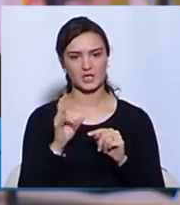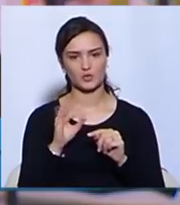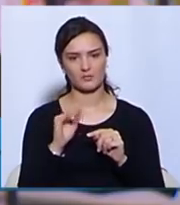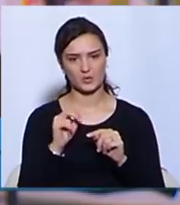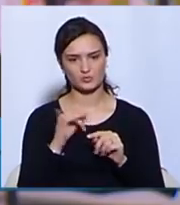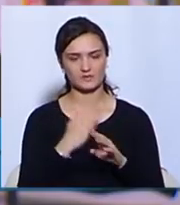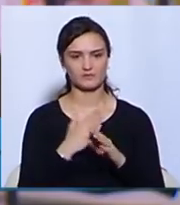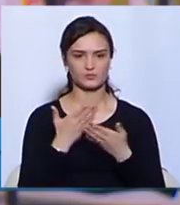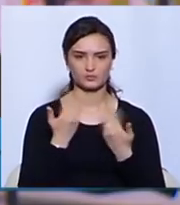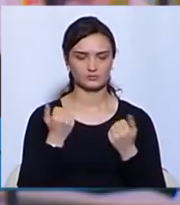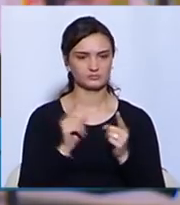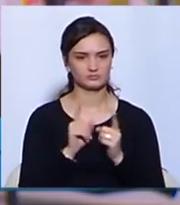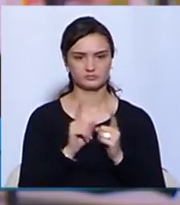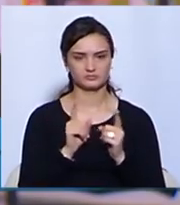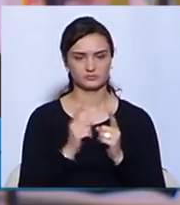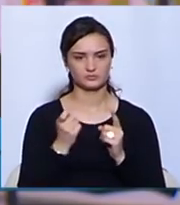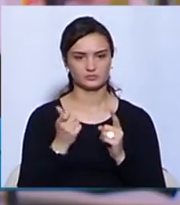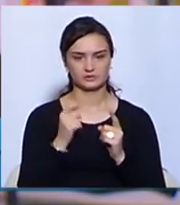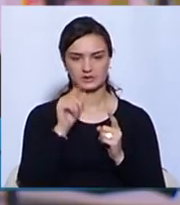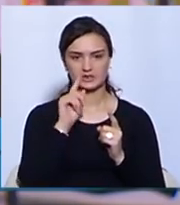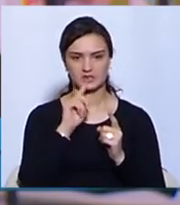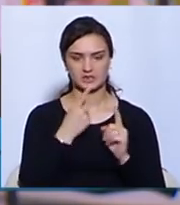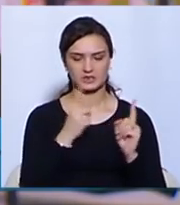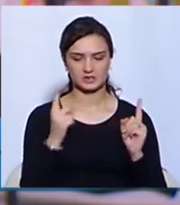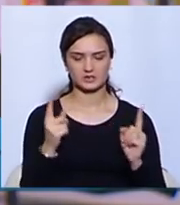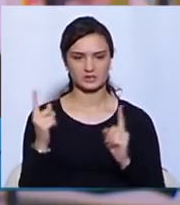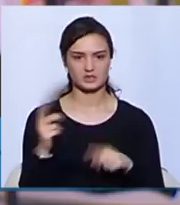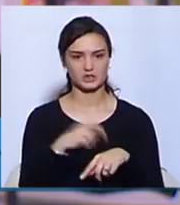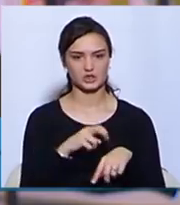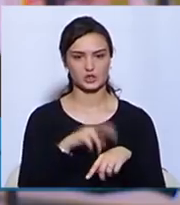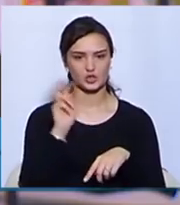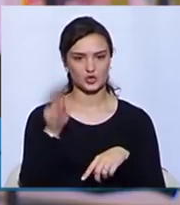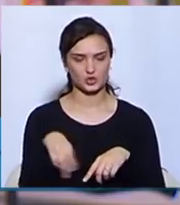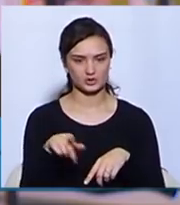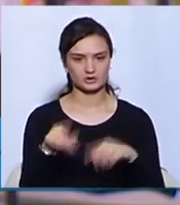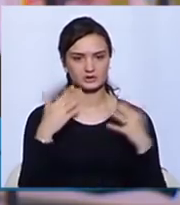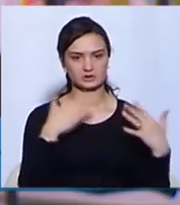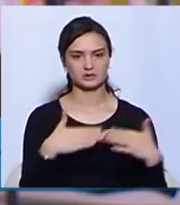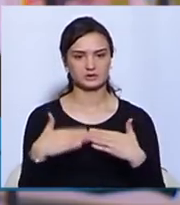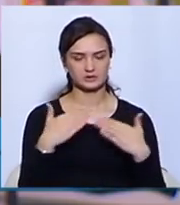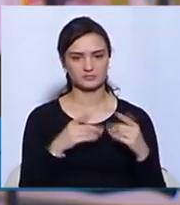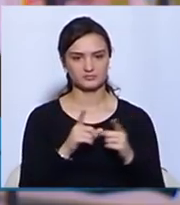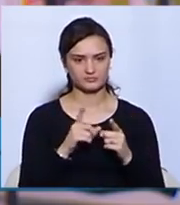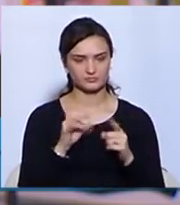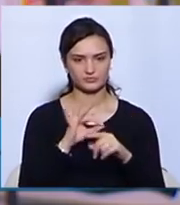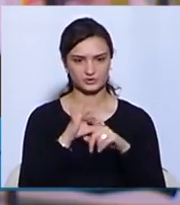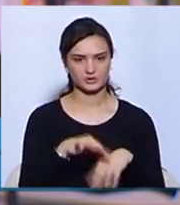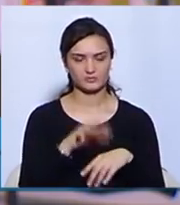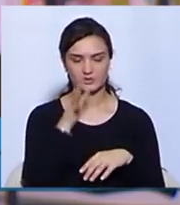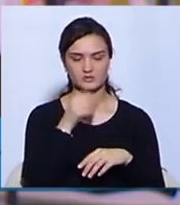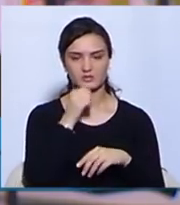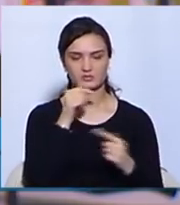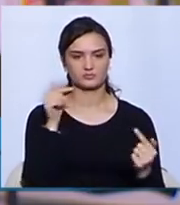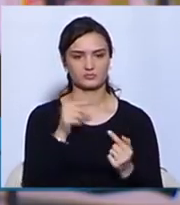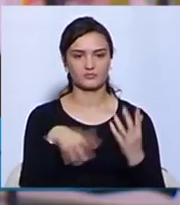შედგება, სულ ცოტა ერთი წლის ინტერვალით გინეკოლოგთან ვიზიტი, სკრინინგული ტესტების ჩატარება, ეს ასაკზე ერგება